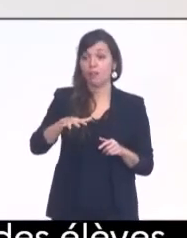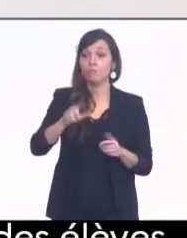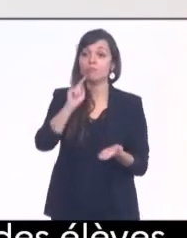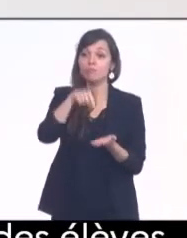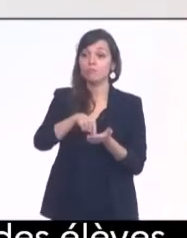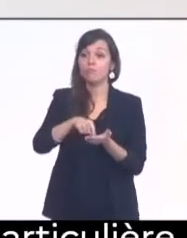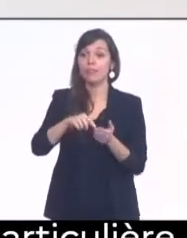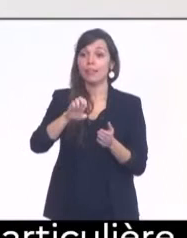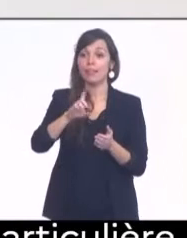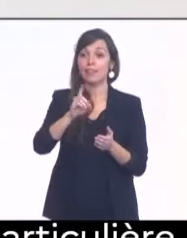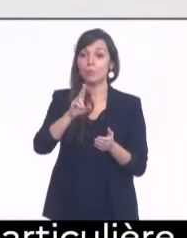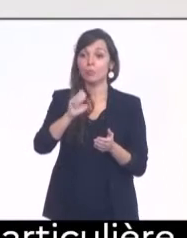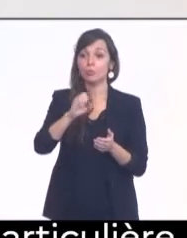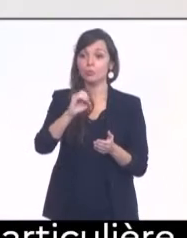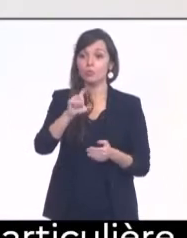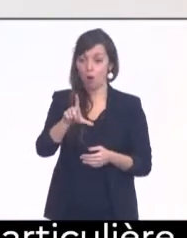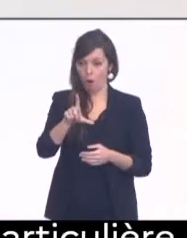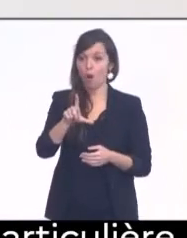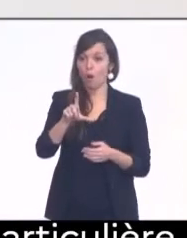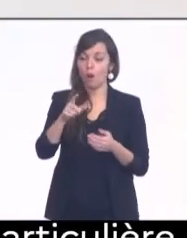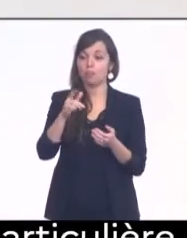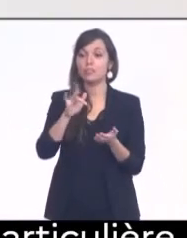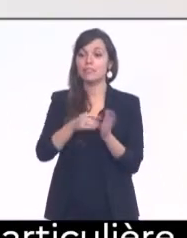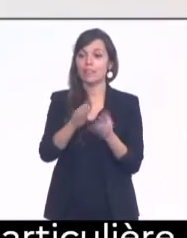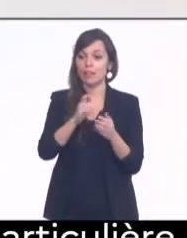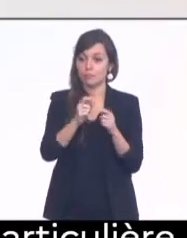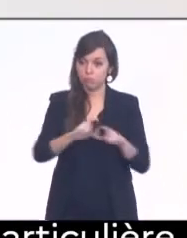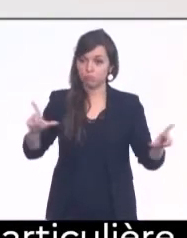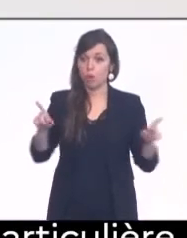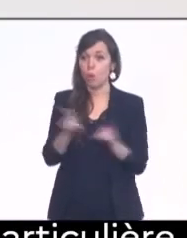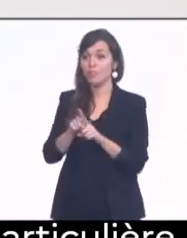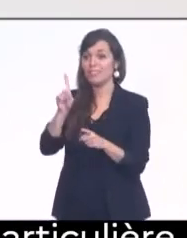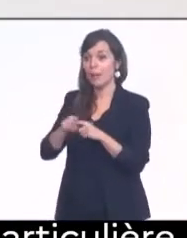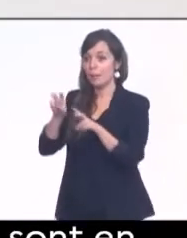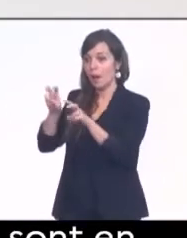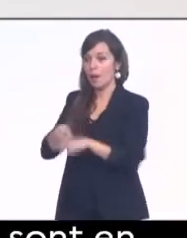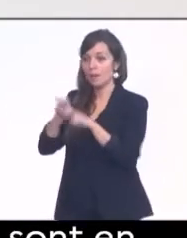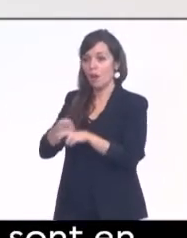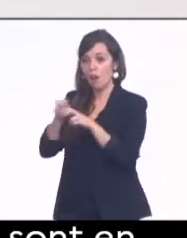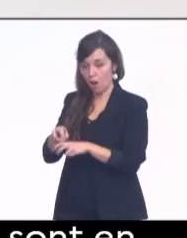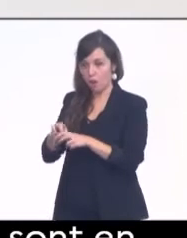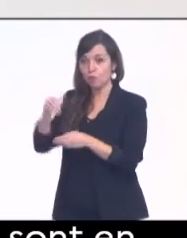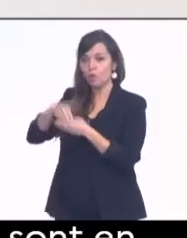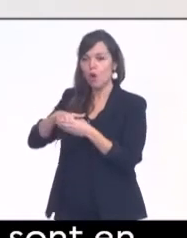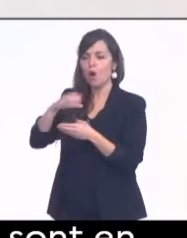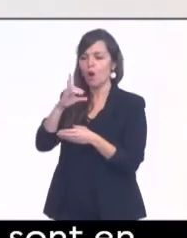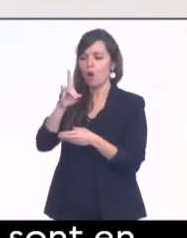site Eduscol, et pour les professionnels de l'enseignement agricole, la plateforme Chlorophylle qui propose un contenu